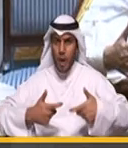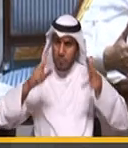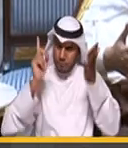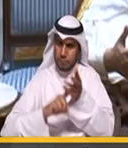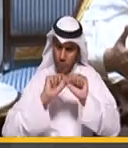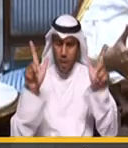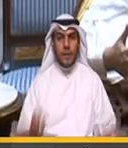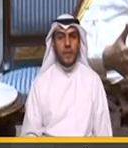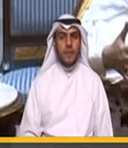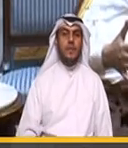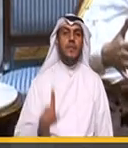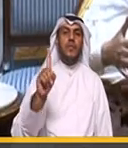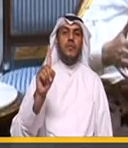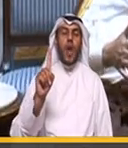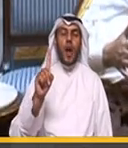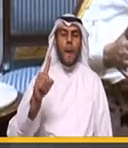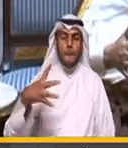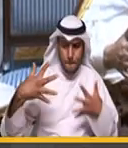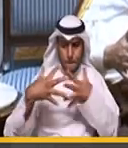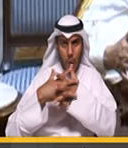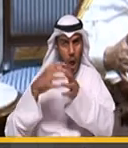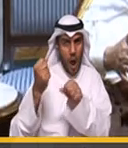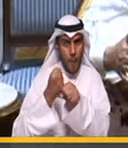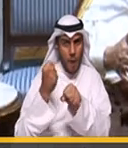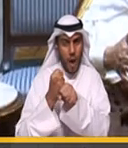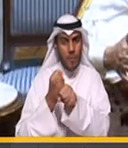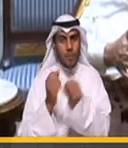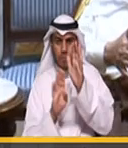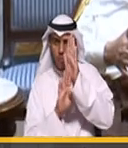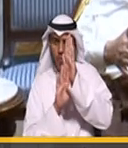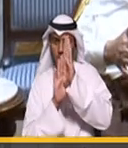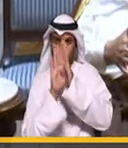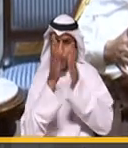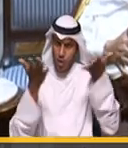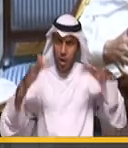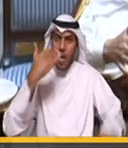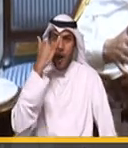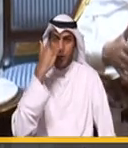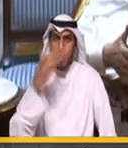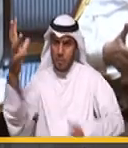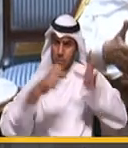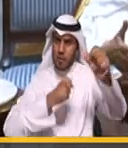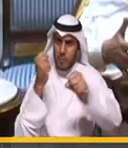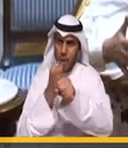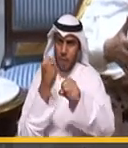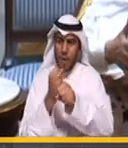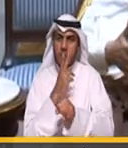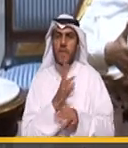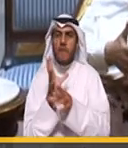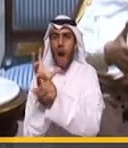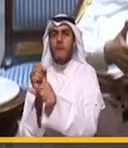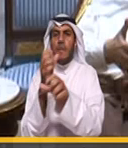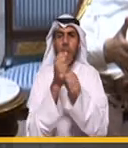على المجتمع إن شاء الله، وعلى قدرته في أنه يرفع من شأن شبابه ويحصنهم تعمرك من الآفات،